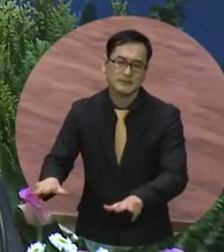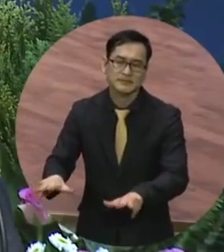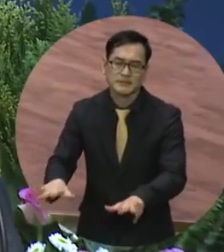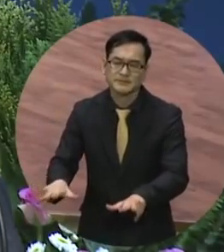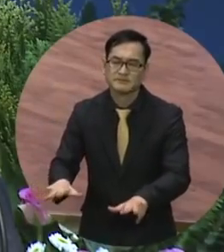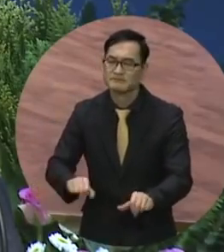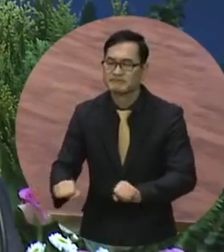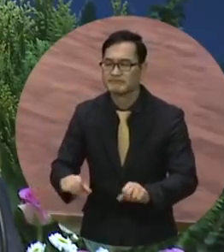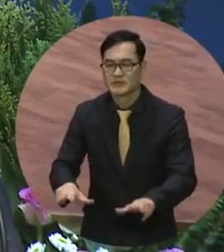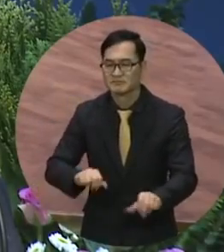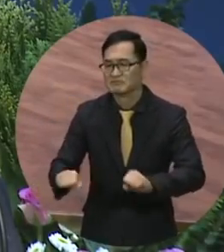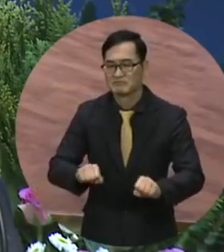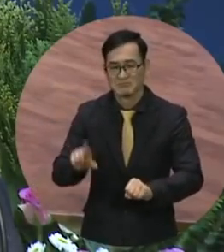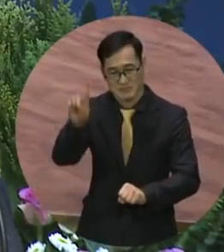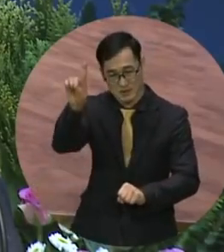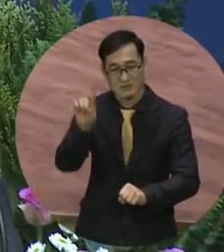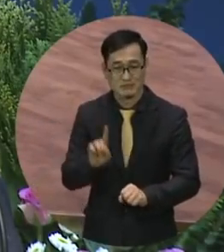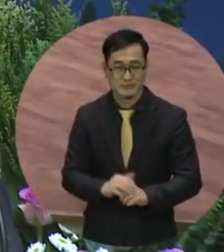뭐.